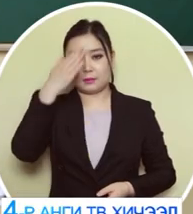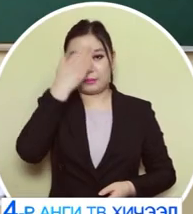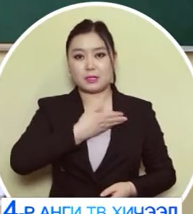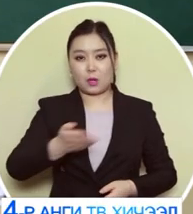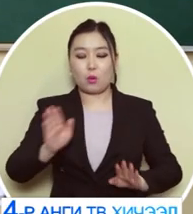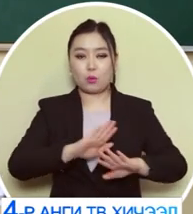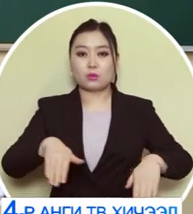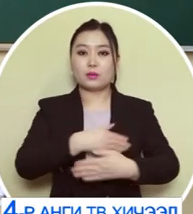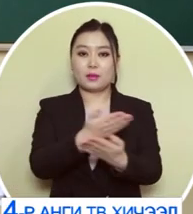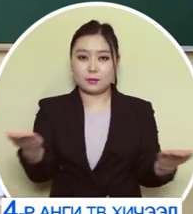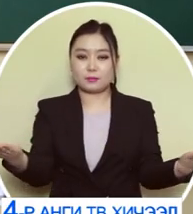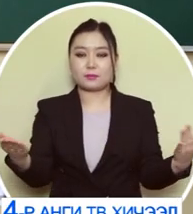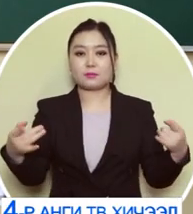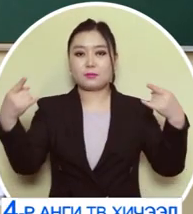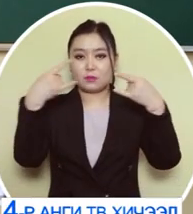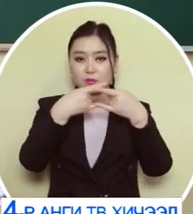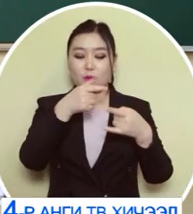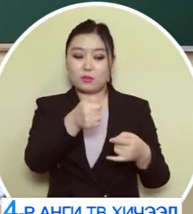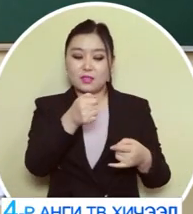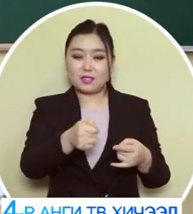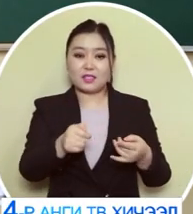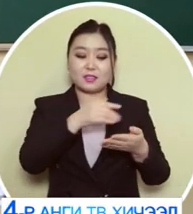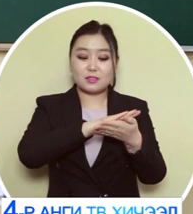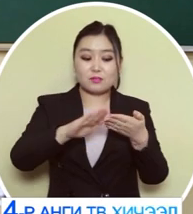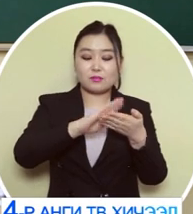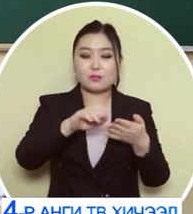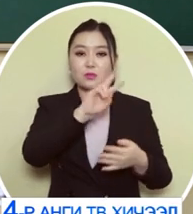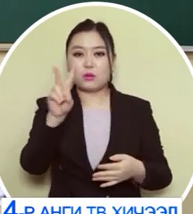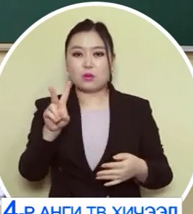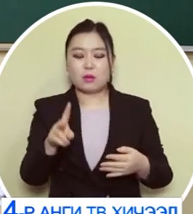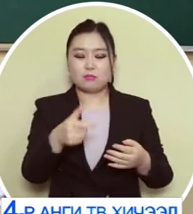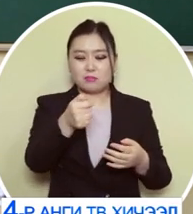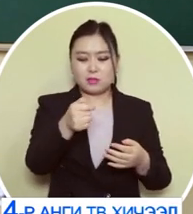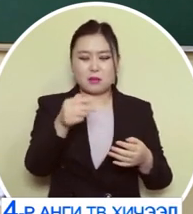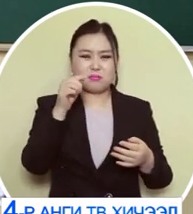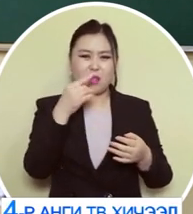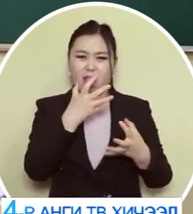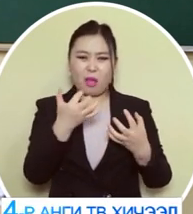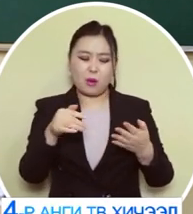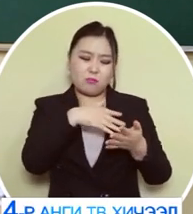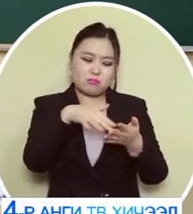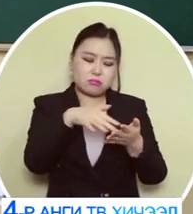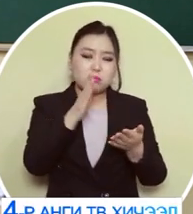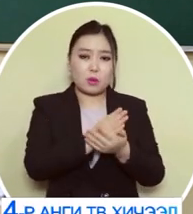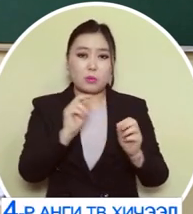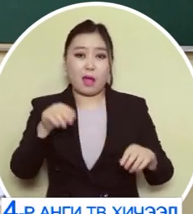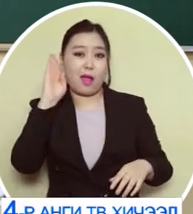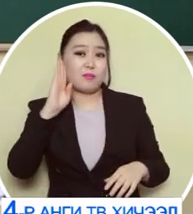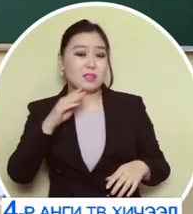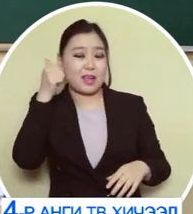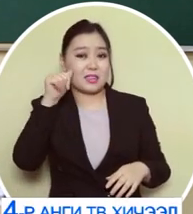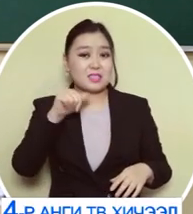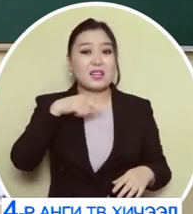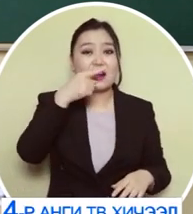Сәлеметсіңдер ме, балалар? Көгілдір экранды алыстан басқаратын тетігін залалсыздандырып керектеніңдер. Себебі онда әртүрлі вирустар